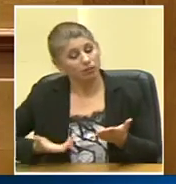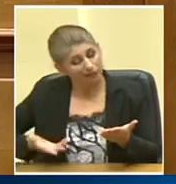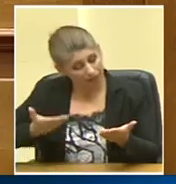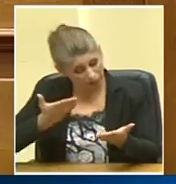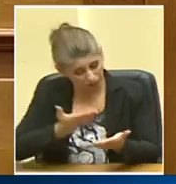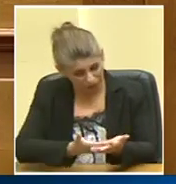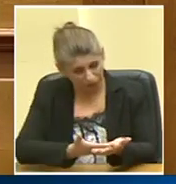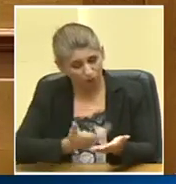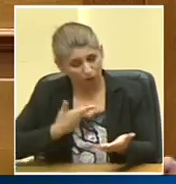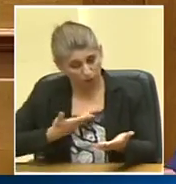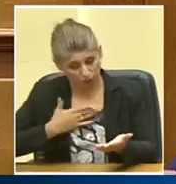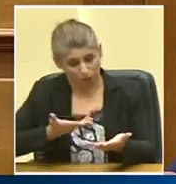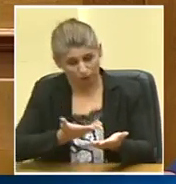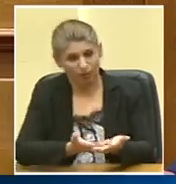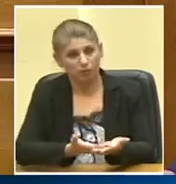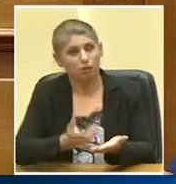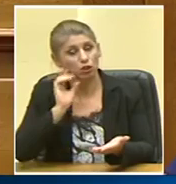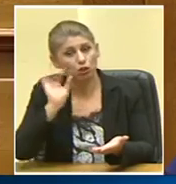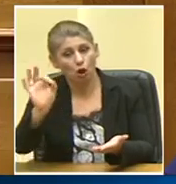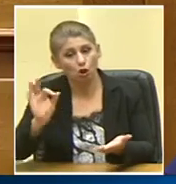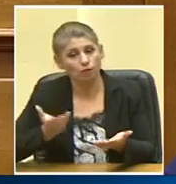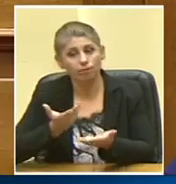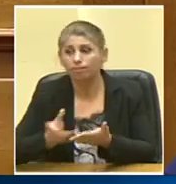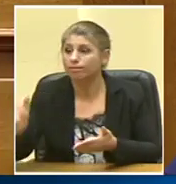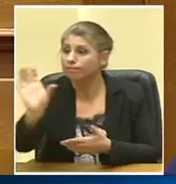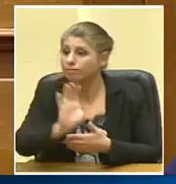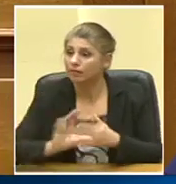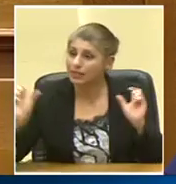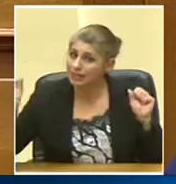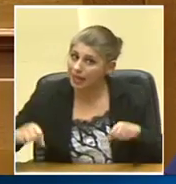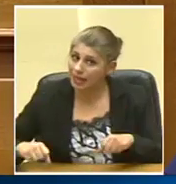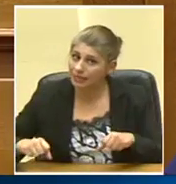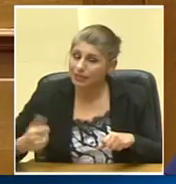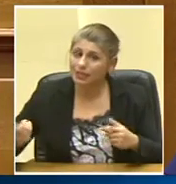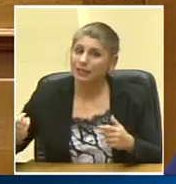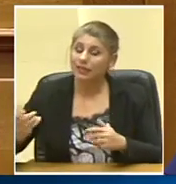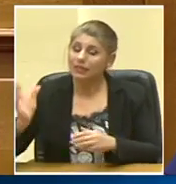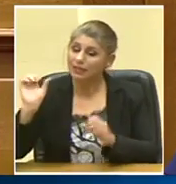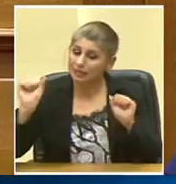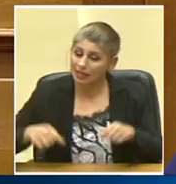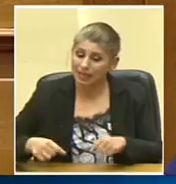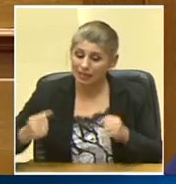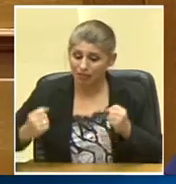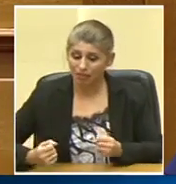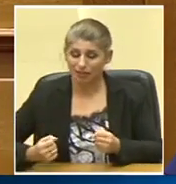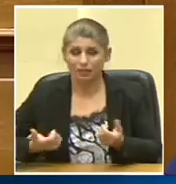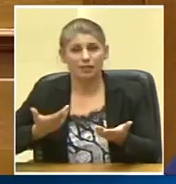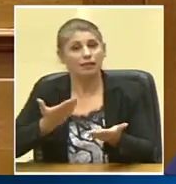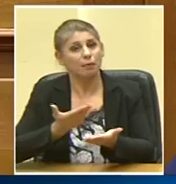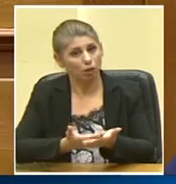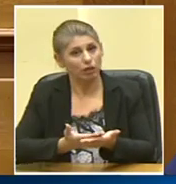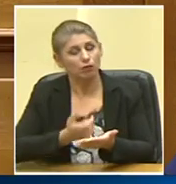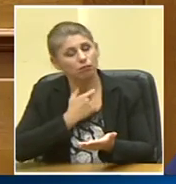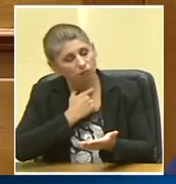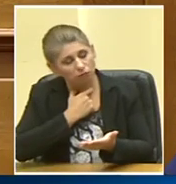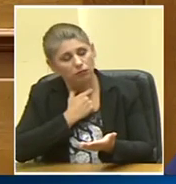με στόχο να αναζητήσουμε συνενέσεις. Συνενέσεις σε θέσεις και προτάσεις που θεωρούμε αναγκαίες